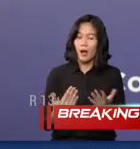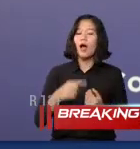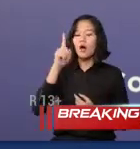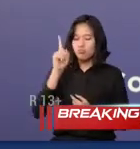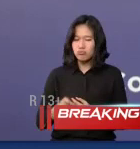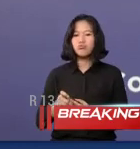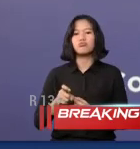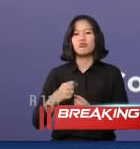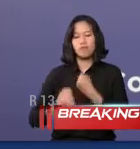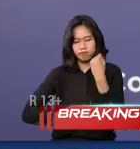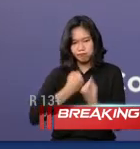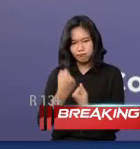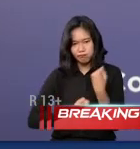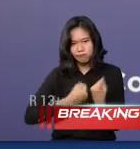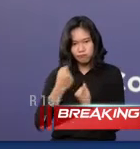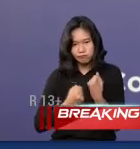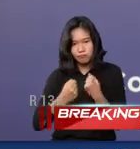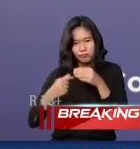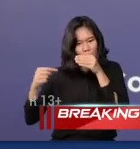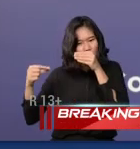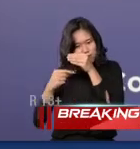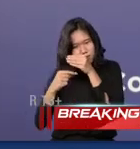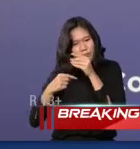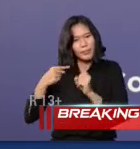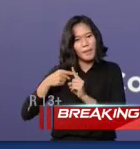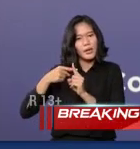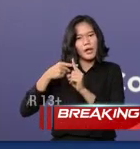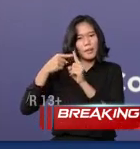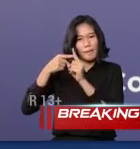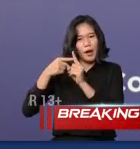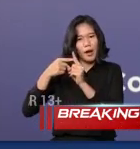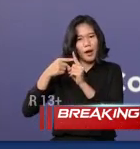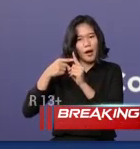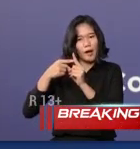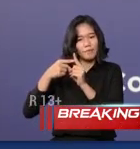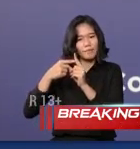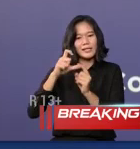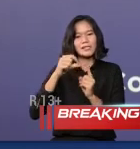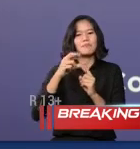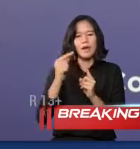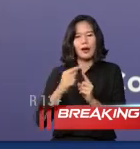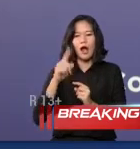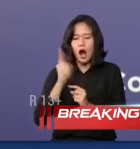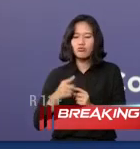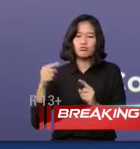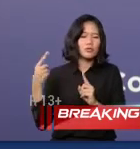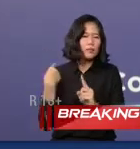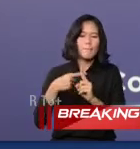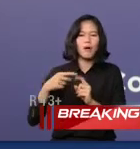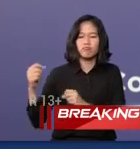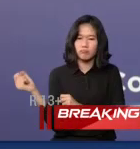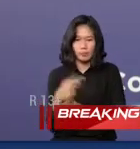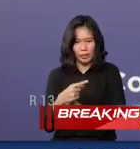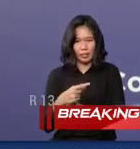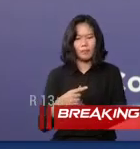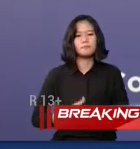dilakukan upaya pemeriksaan laboratorium berbasis PC a real-time PCR yang lebih masih lagi di